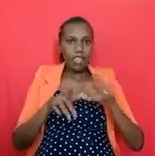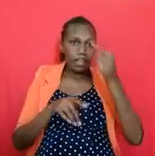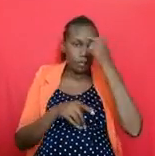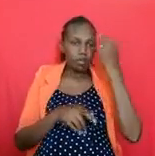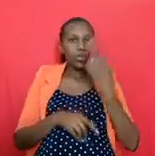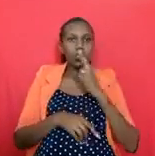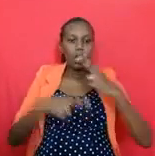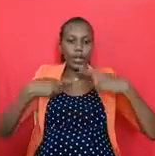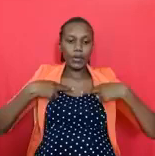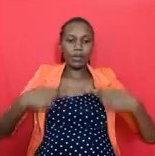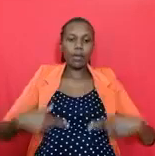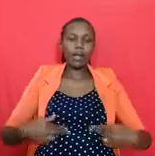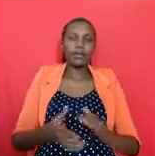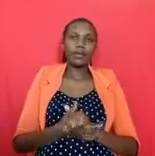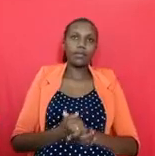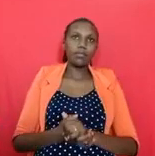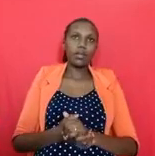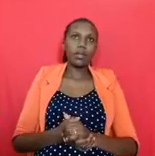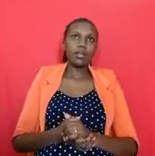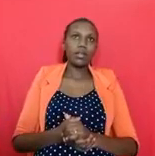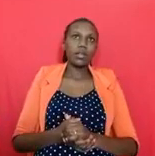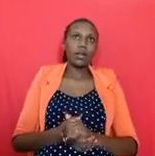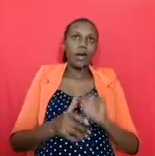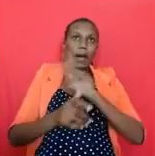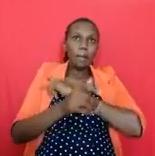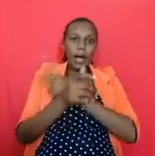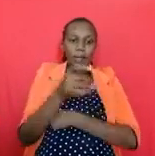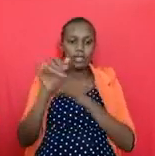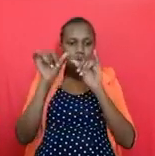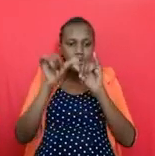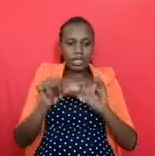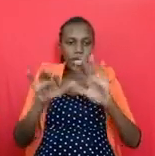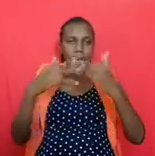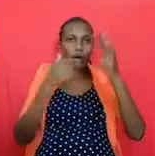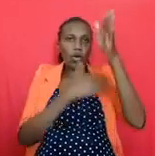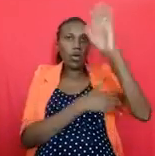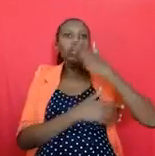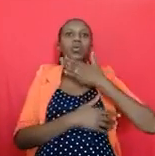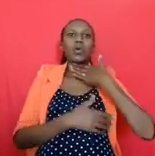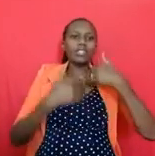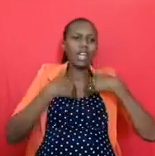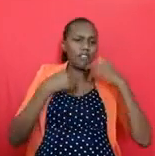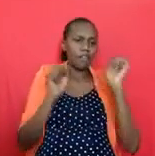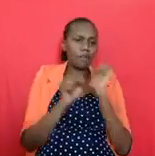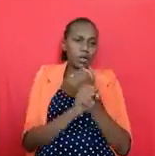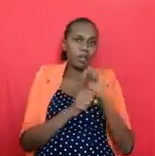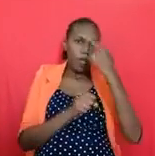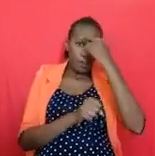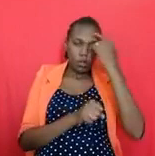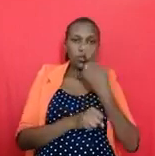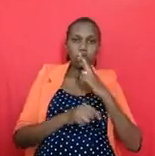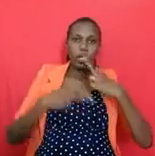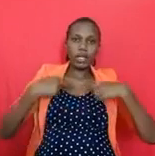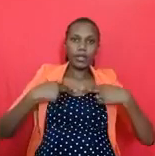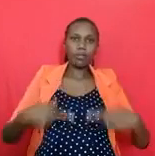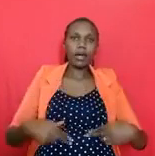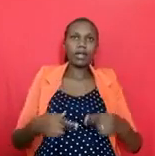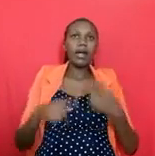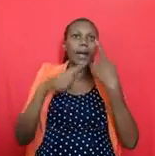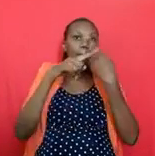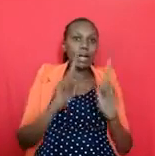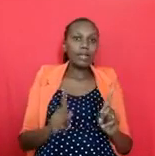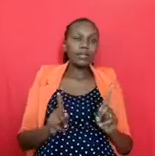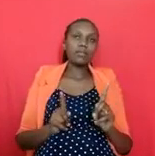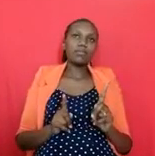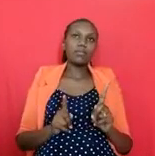mundu hinya wa guikara ta uria ngai arenda ndungihota tondu wi mundu no